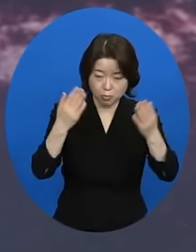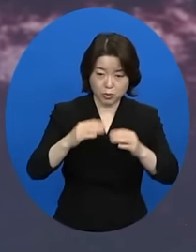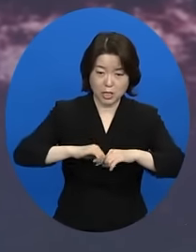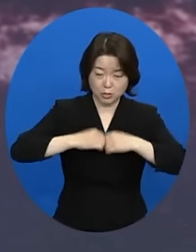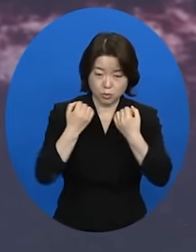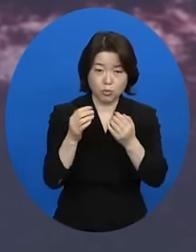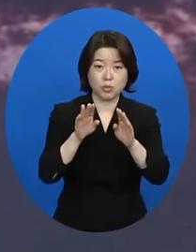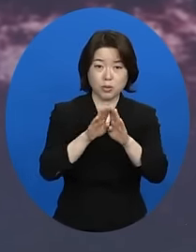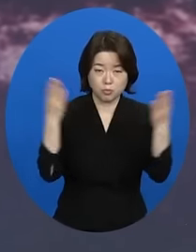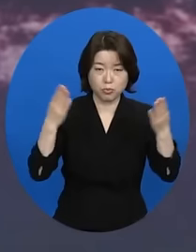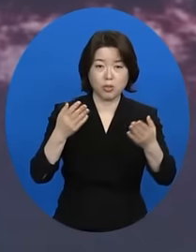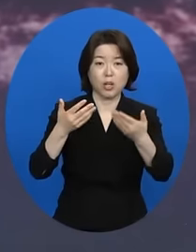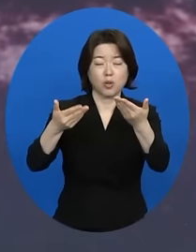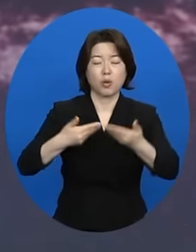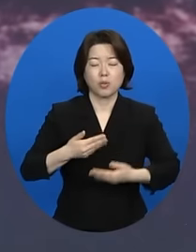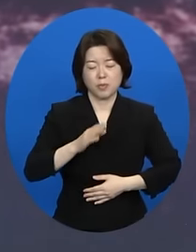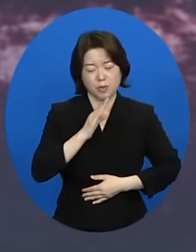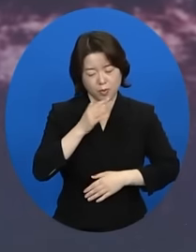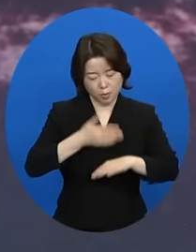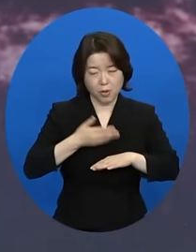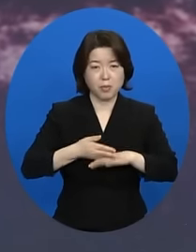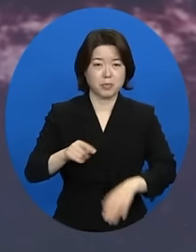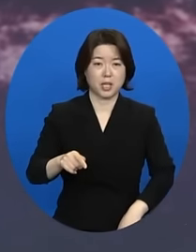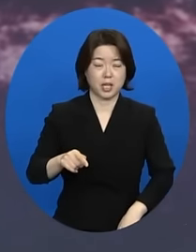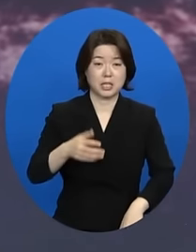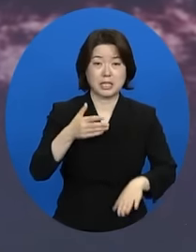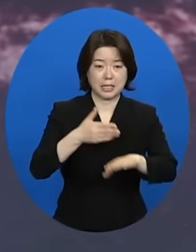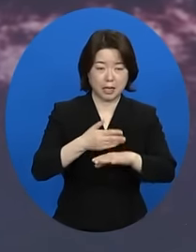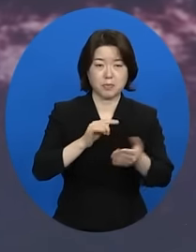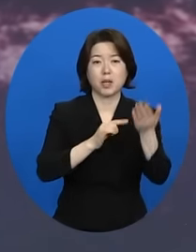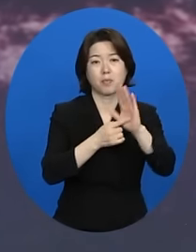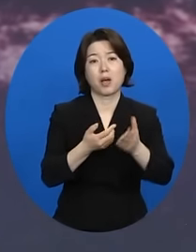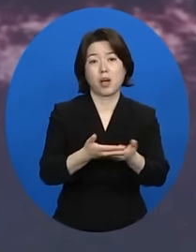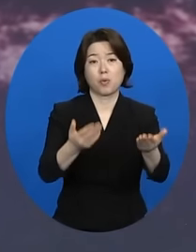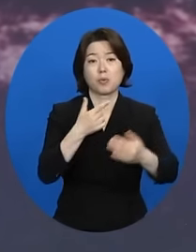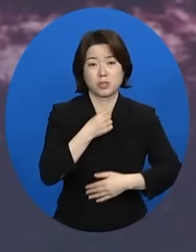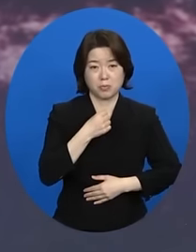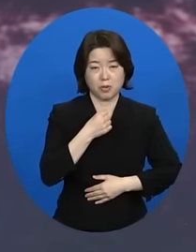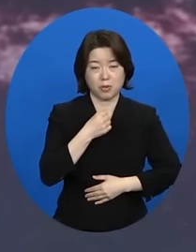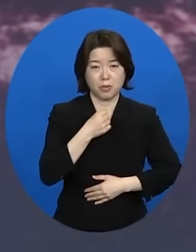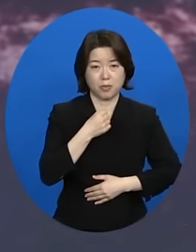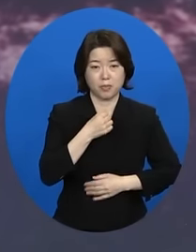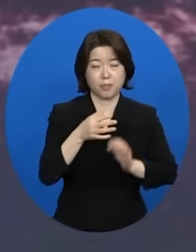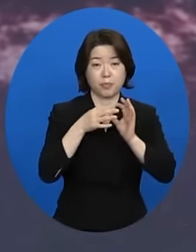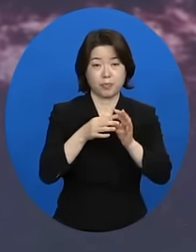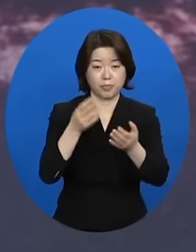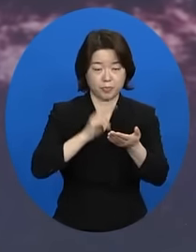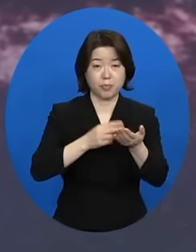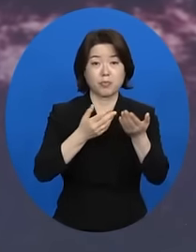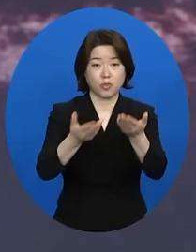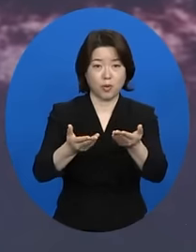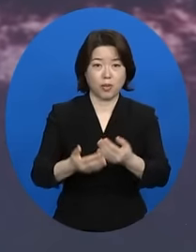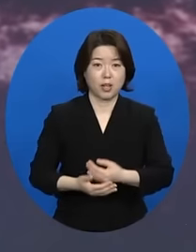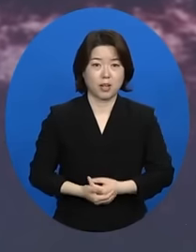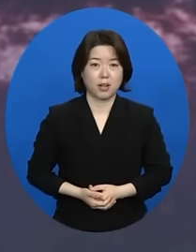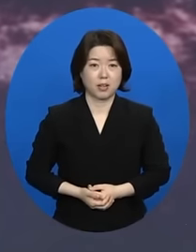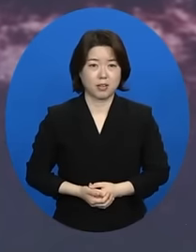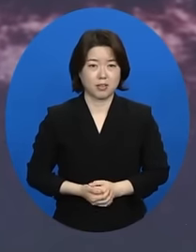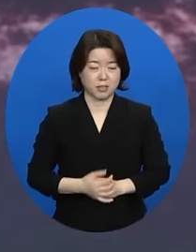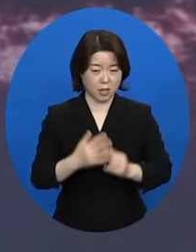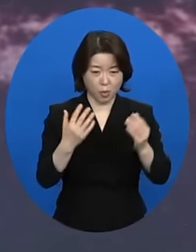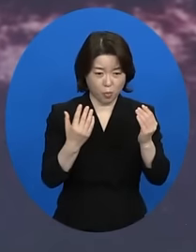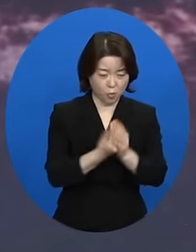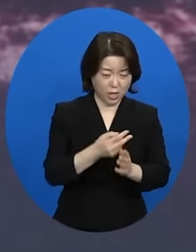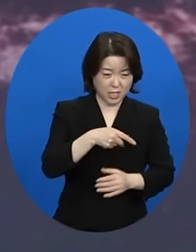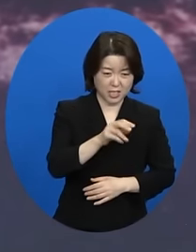열어주심에 얼마나 감사한지 꼭 이 감사를 표현하고 싶어서 이렇게 연락을 드립니다. 완전